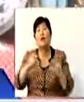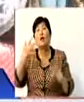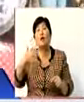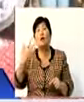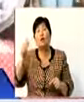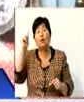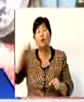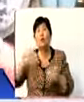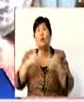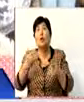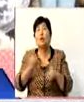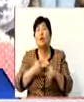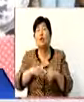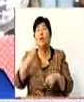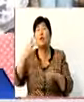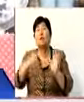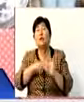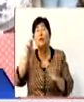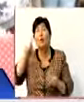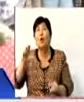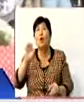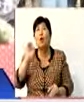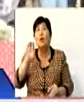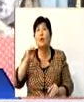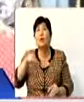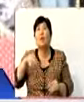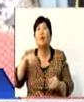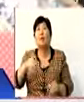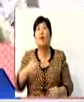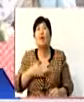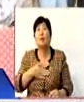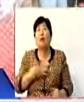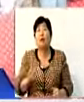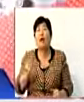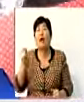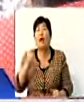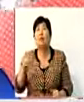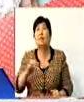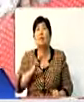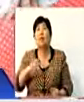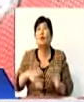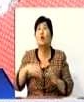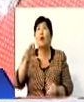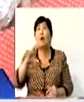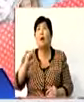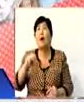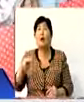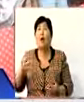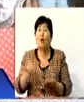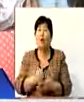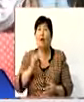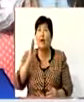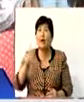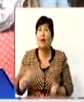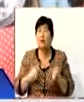оқушы бітіріп отыр, соның 28 оқушысы ұбытыға барады. Мен алтын белгі егер болғандықтан жоғары бал алуға тиіспін.